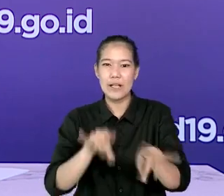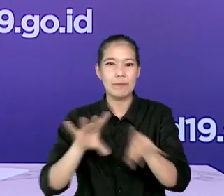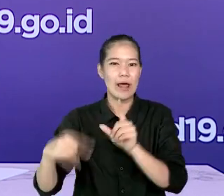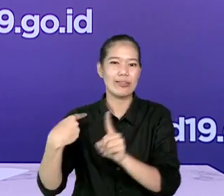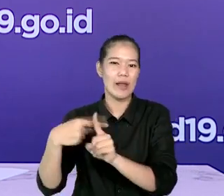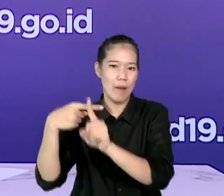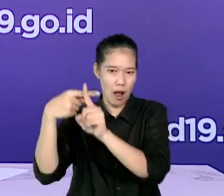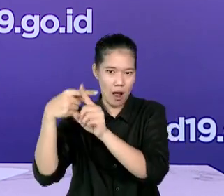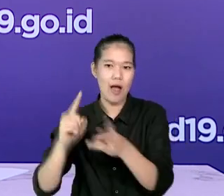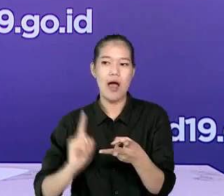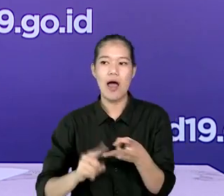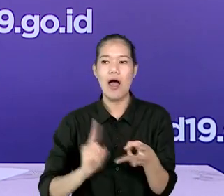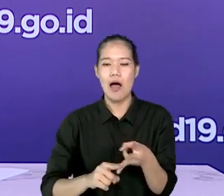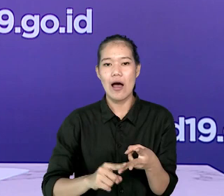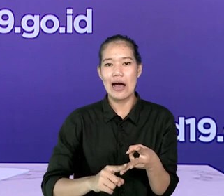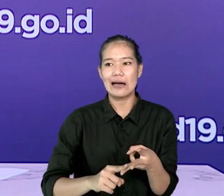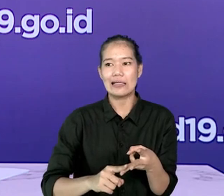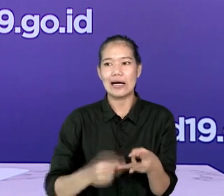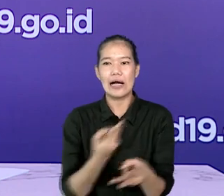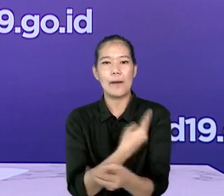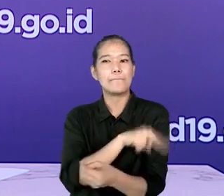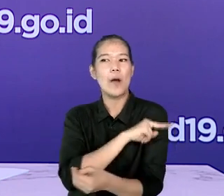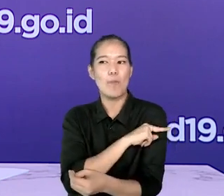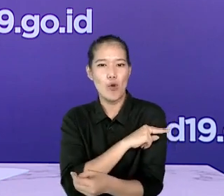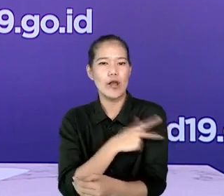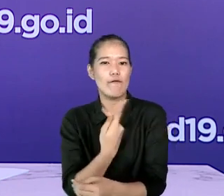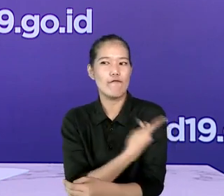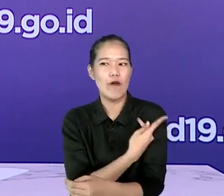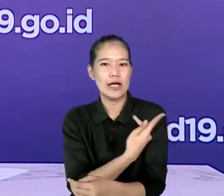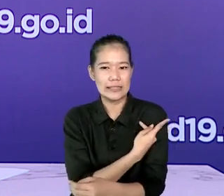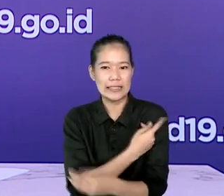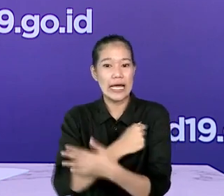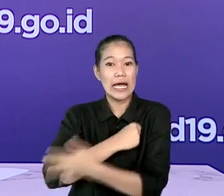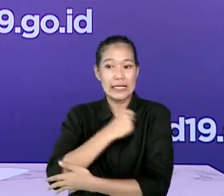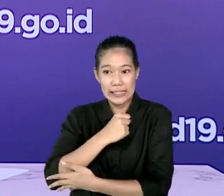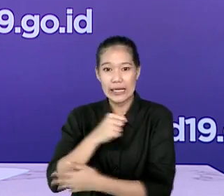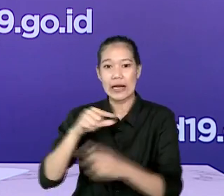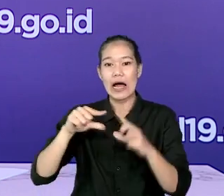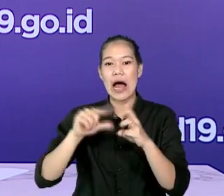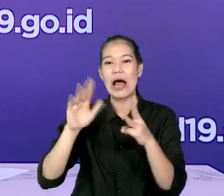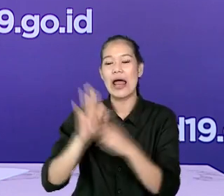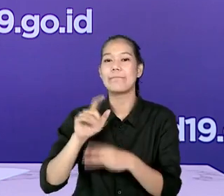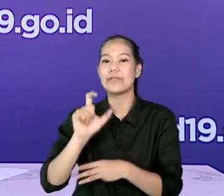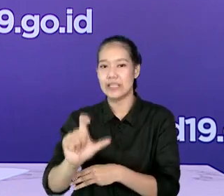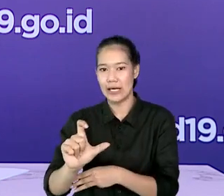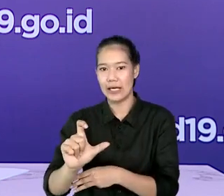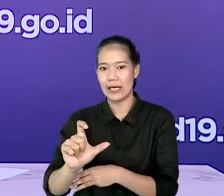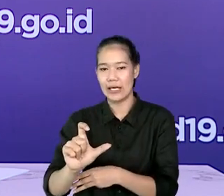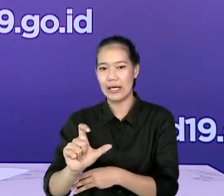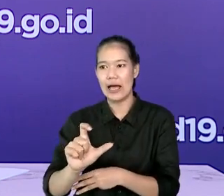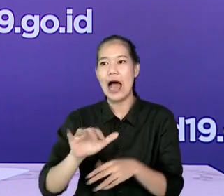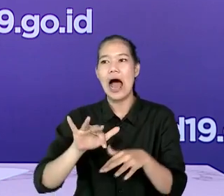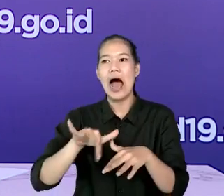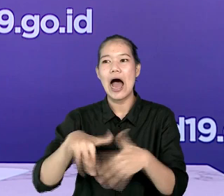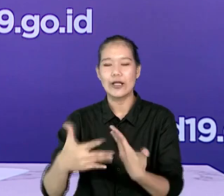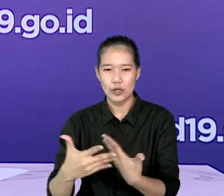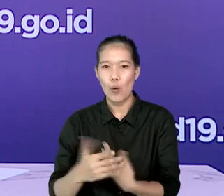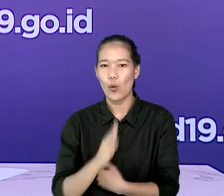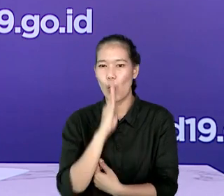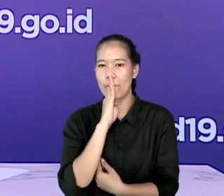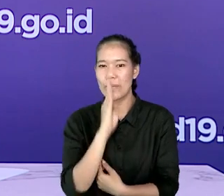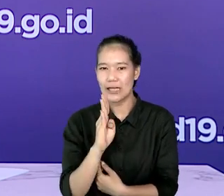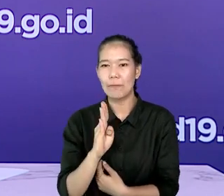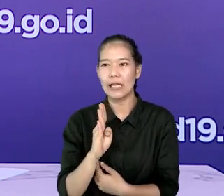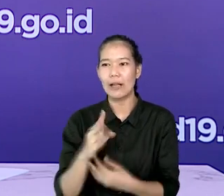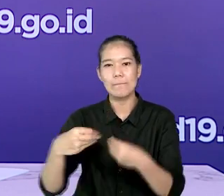gobex dan peningkatan kapasitas vaksinasi negara-negara AMC atau Advance market komitmen